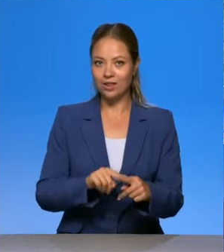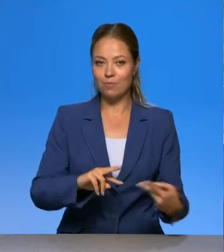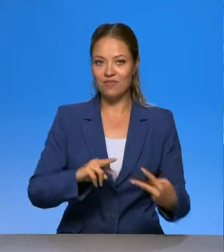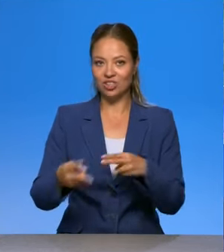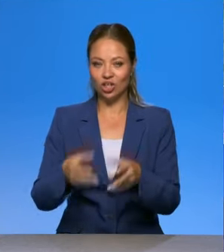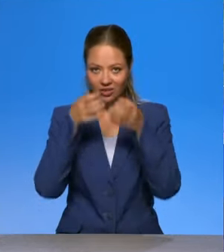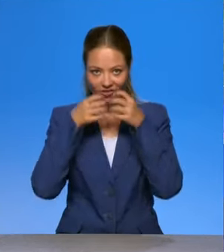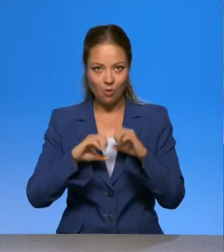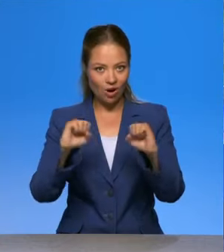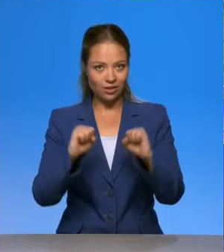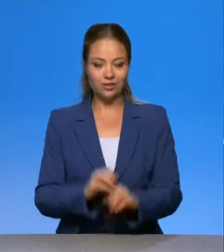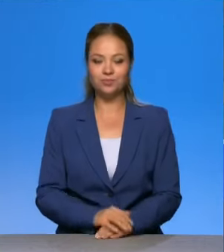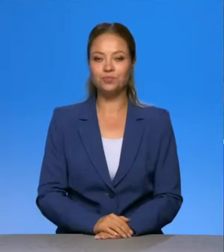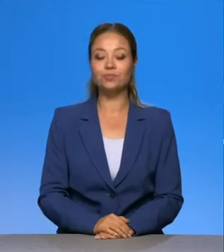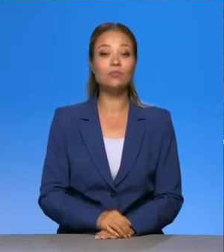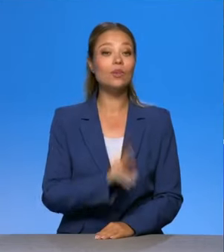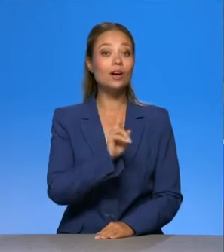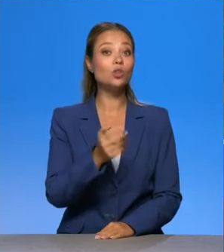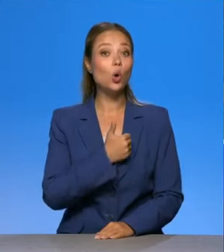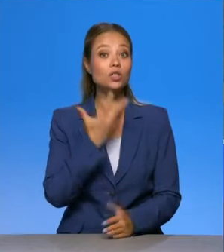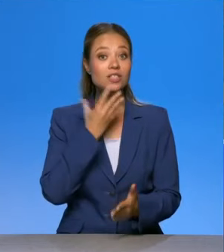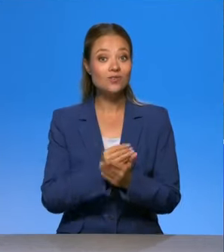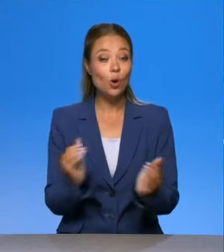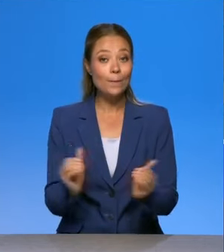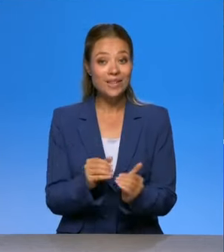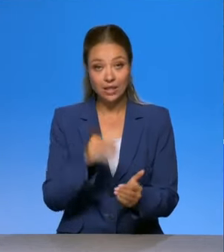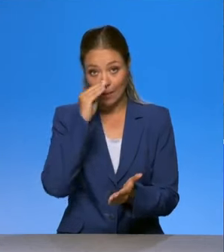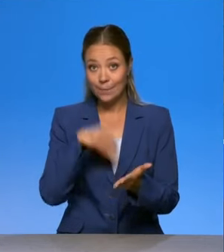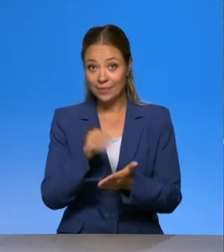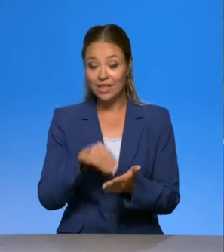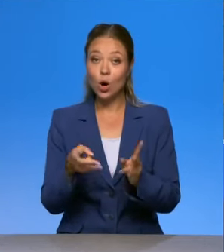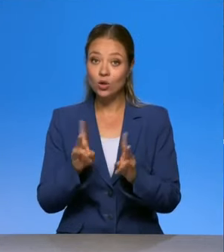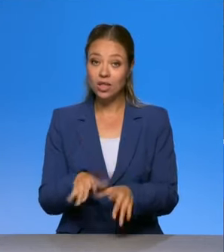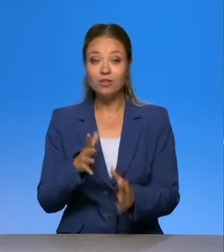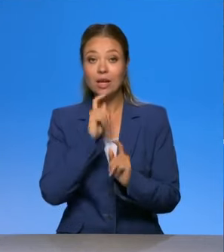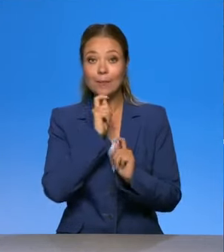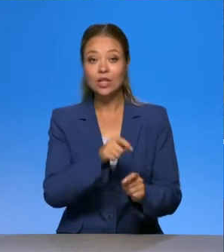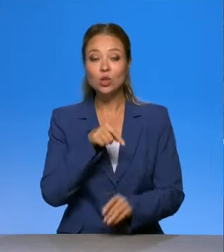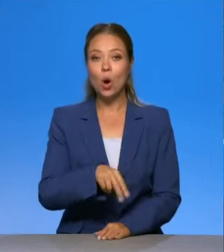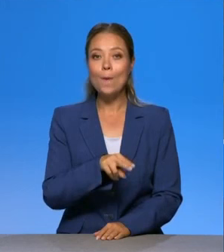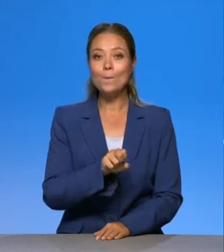вот кто захочет своего мини-пига оставить или подарить, то это Папуа Новая Гвинея, лучшая страна в этом.